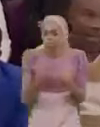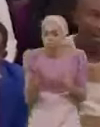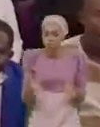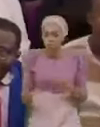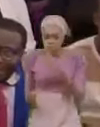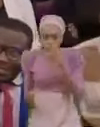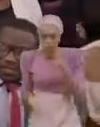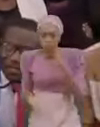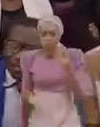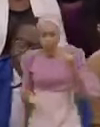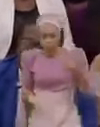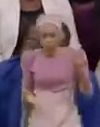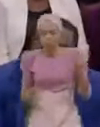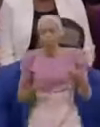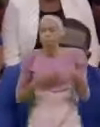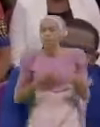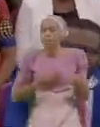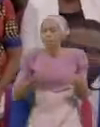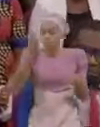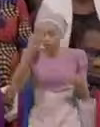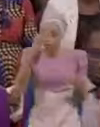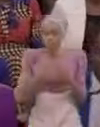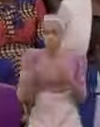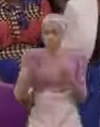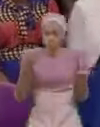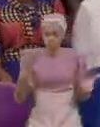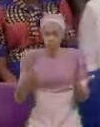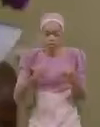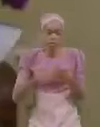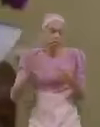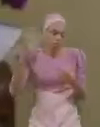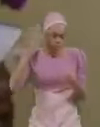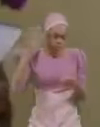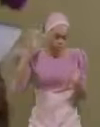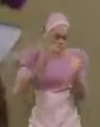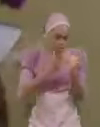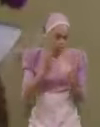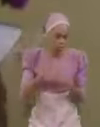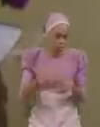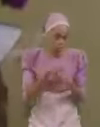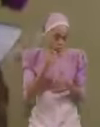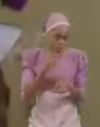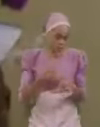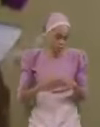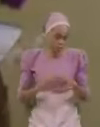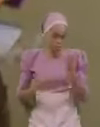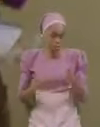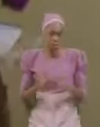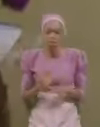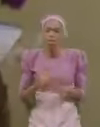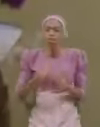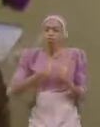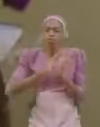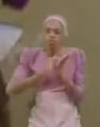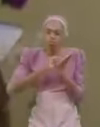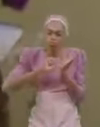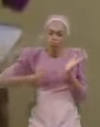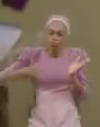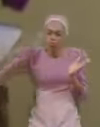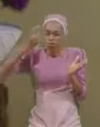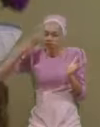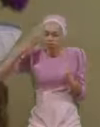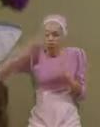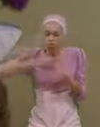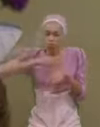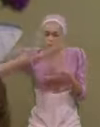et je su s que tu es prêt assis à le recevoir n'est-ce pas comme tu as assis détourne ta pensée